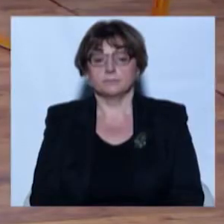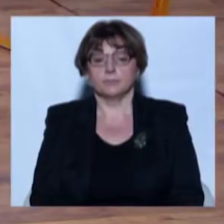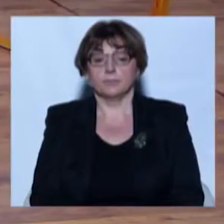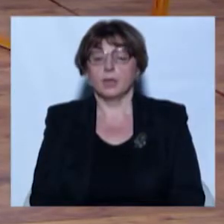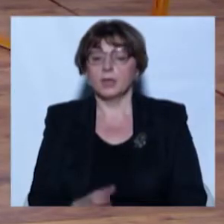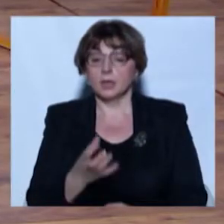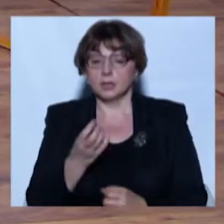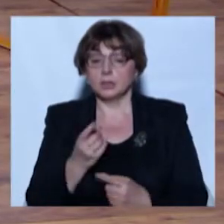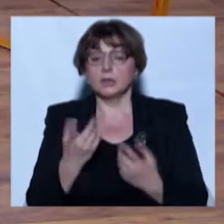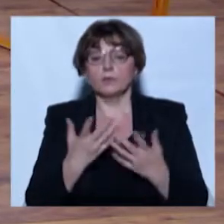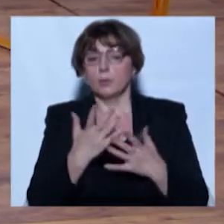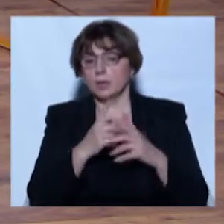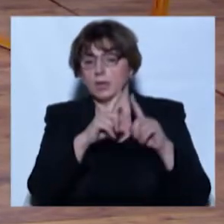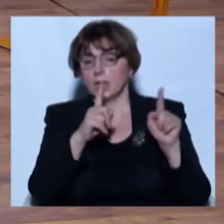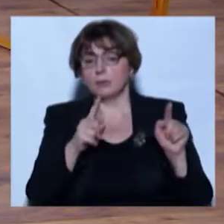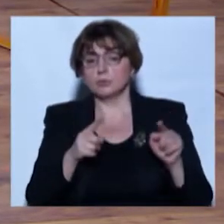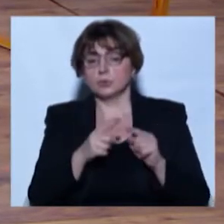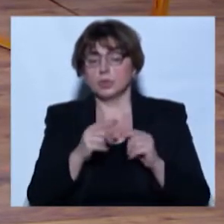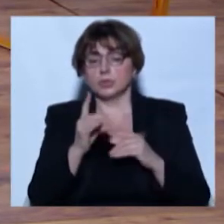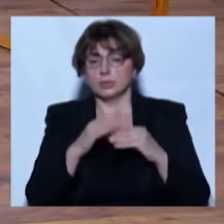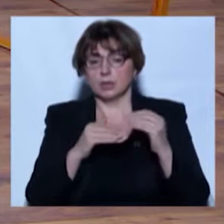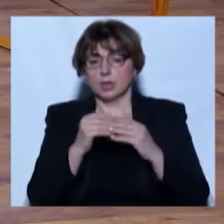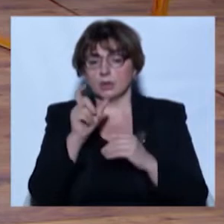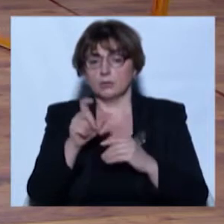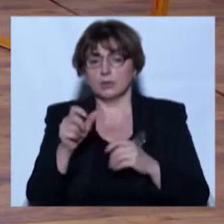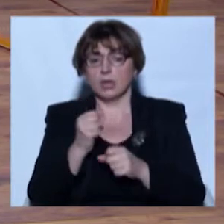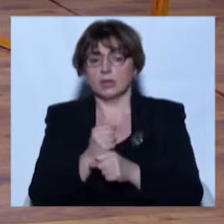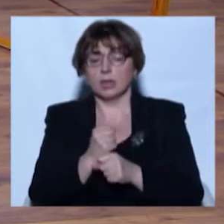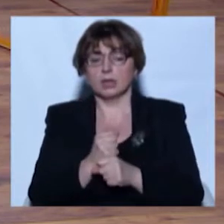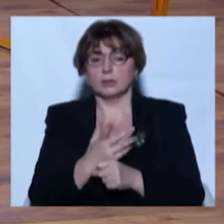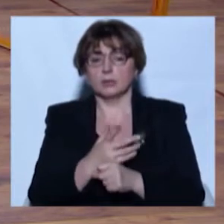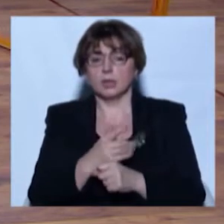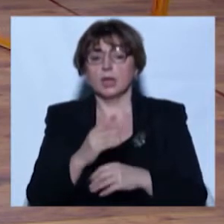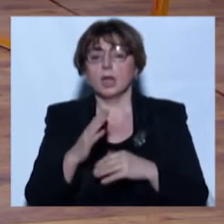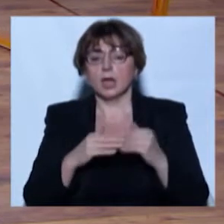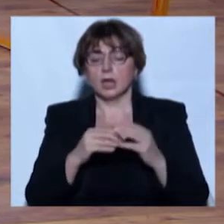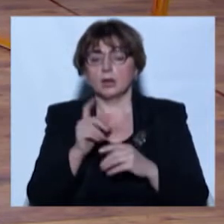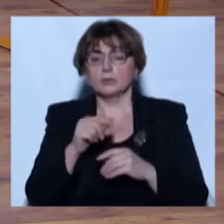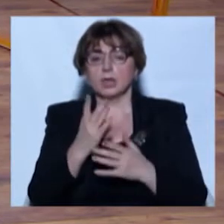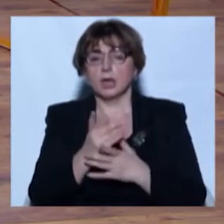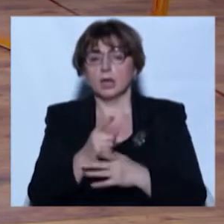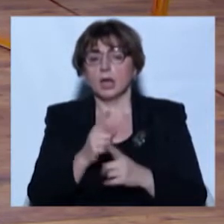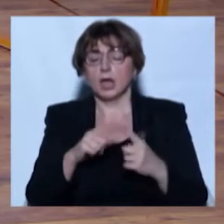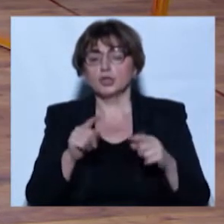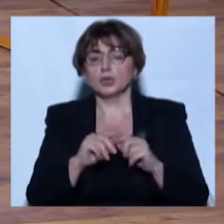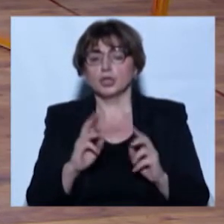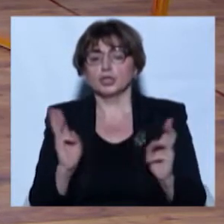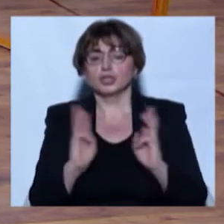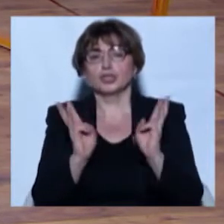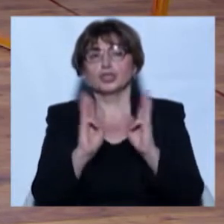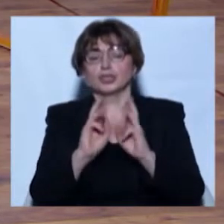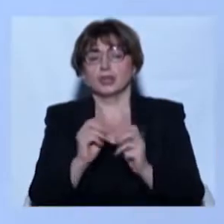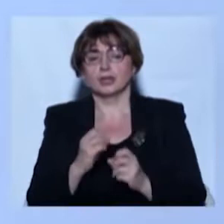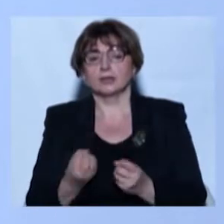ხელოვნური წყაროები კიდევ რომელია ამ სურათზე? Ალბათ იცით, რომ ხელოვნური წყარო არის თუნდაც აი ეს მაშხალა.